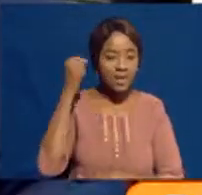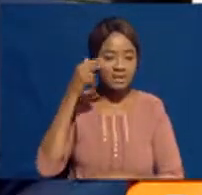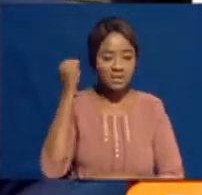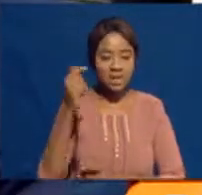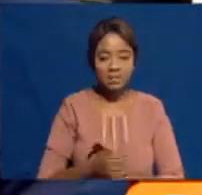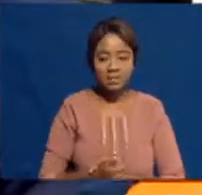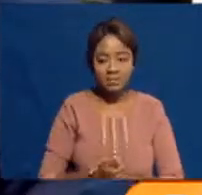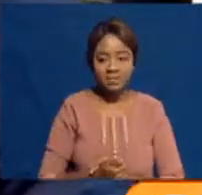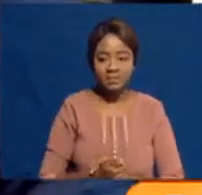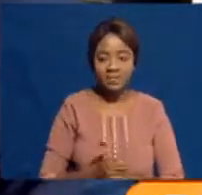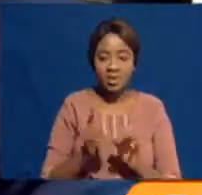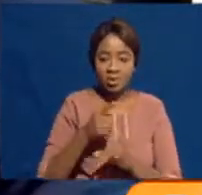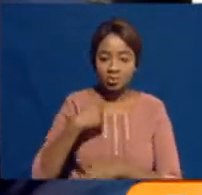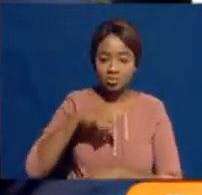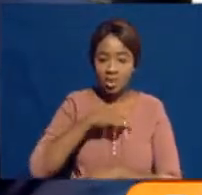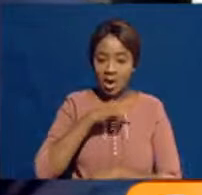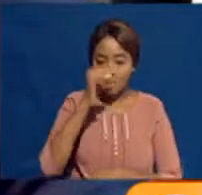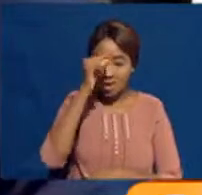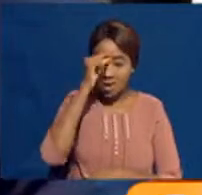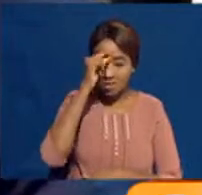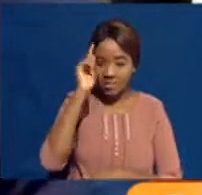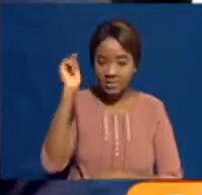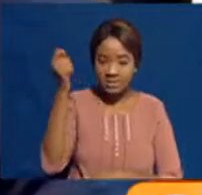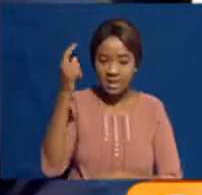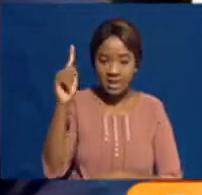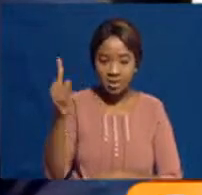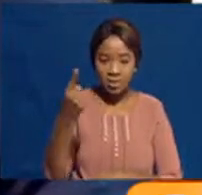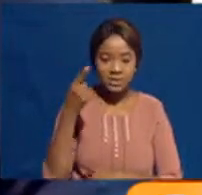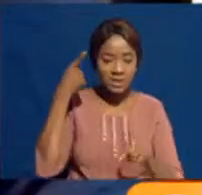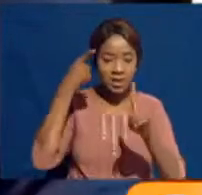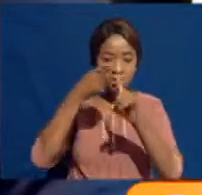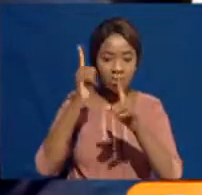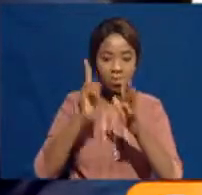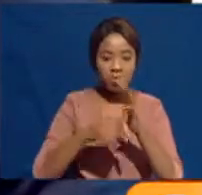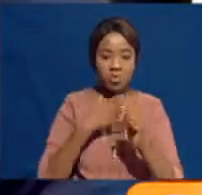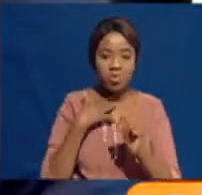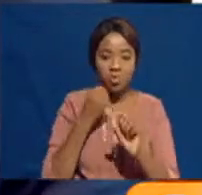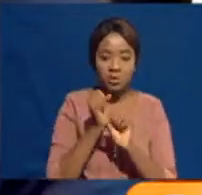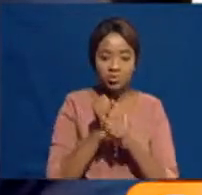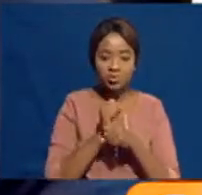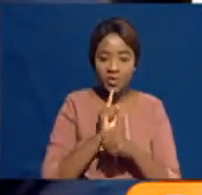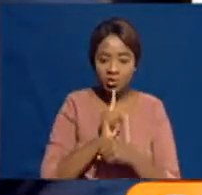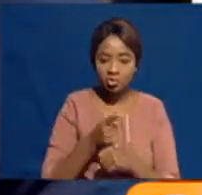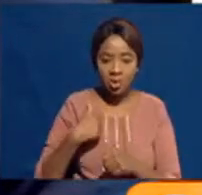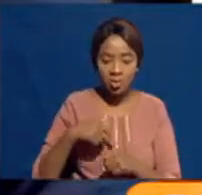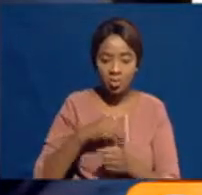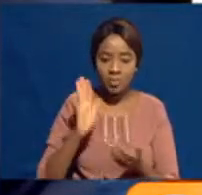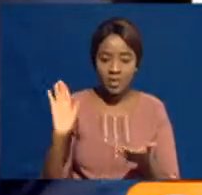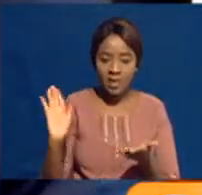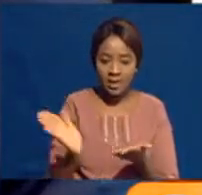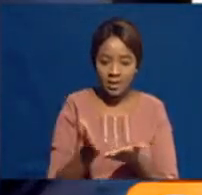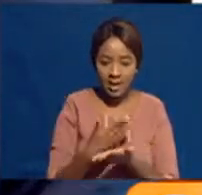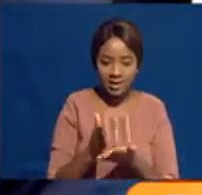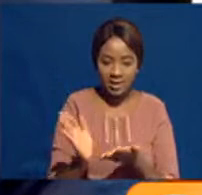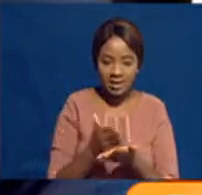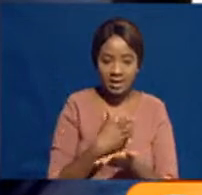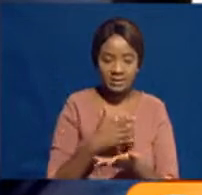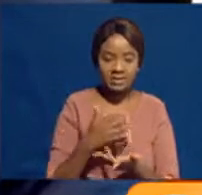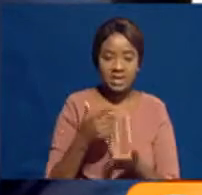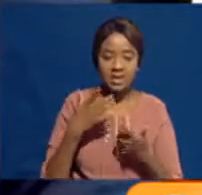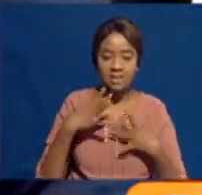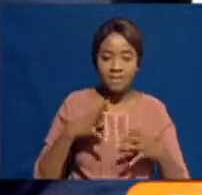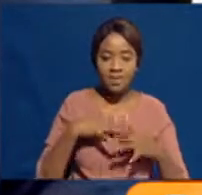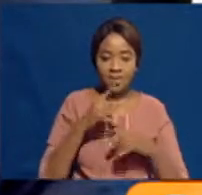administration is to make sure that we eradicate livestock rustling